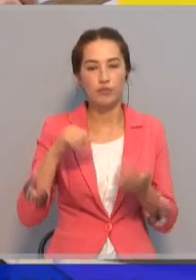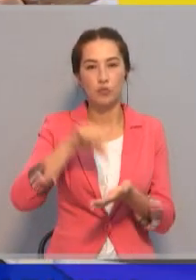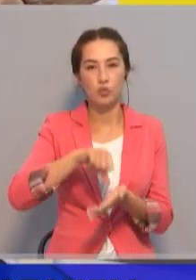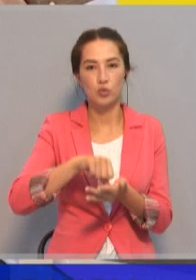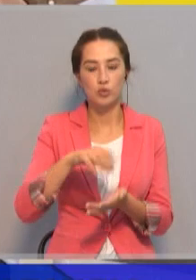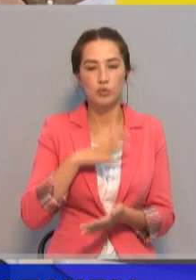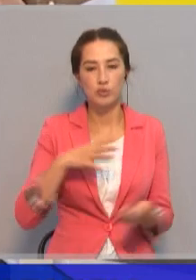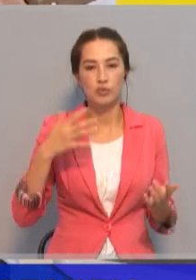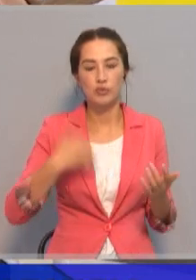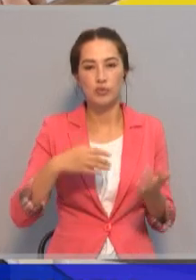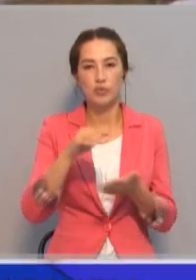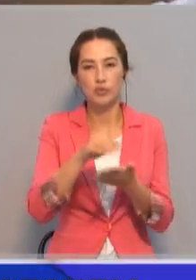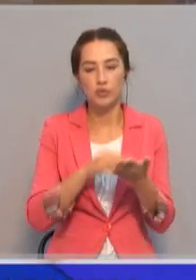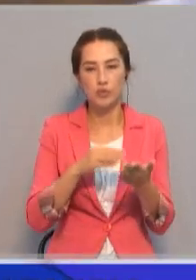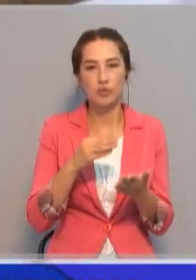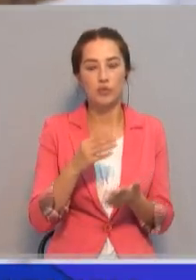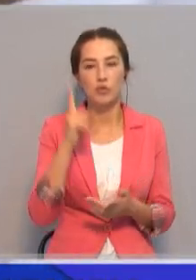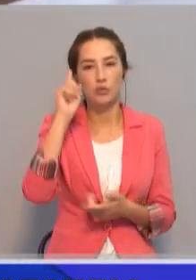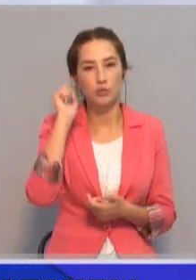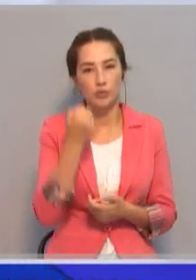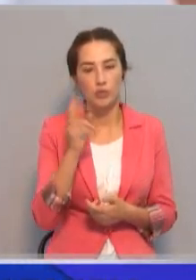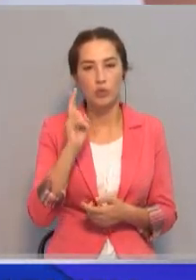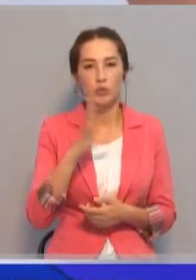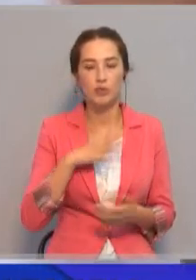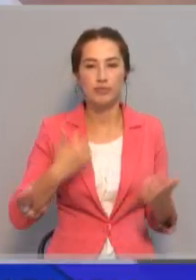бірі ақын жазушылардың өлеңін жатқа оқыса, енді бірі